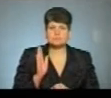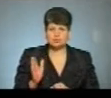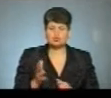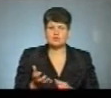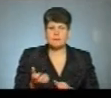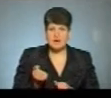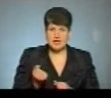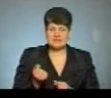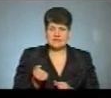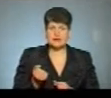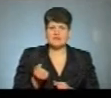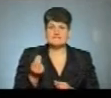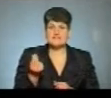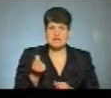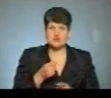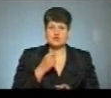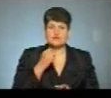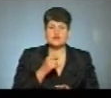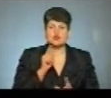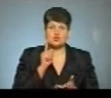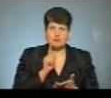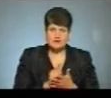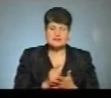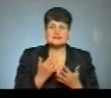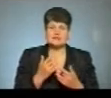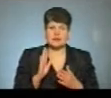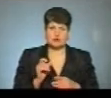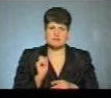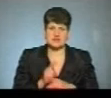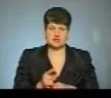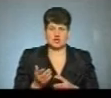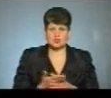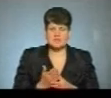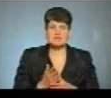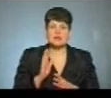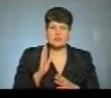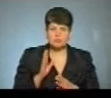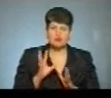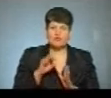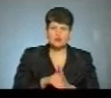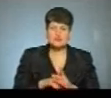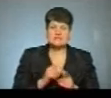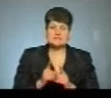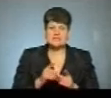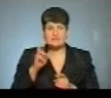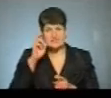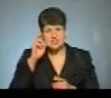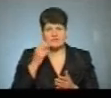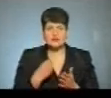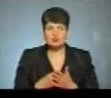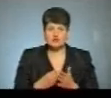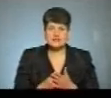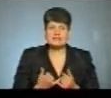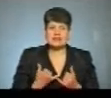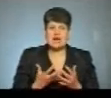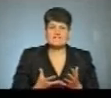брати відповідні фінансові зобов'язання стільки, скільки буде призначено субсидій. І будуть вноситись відповідні зміни до державного бюджету для